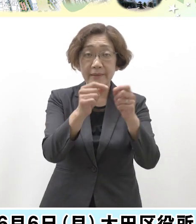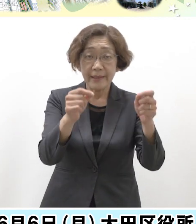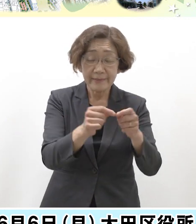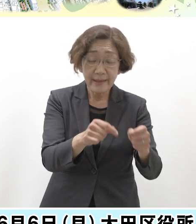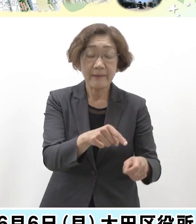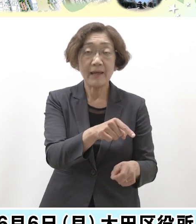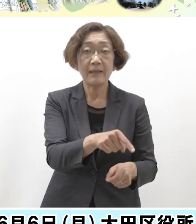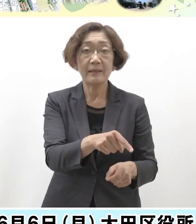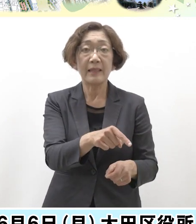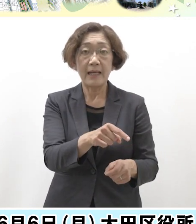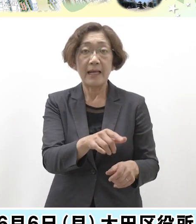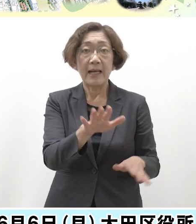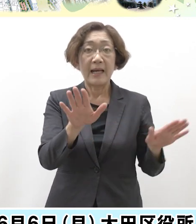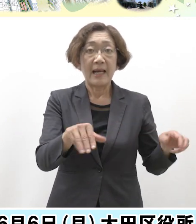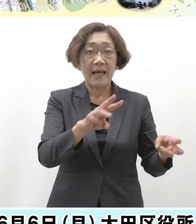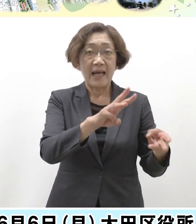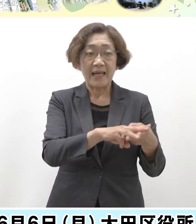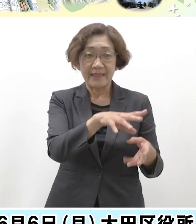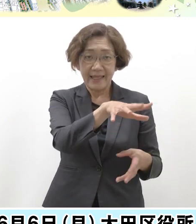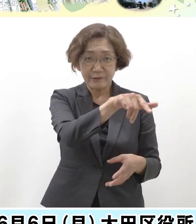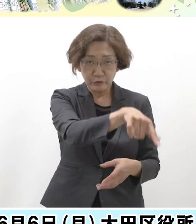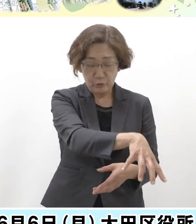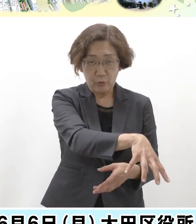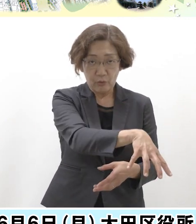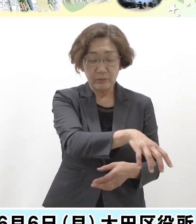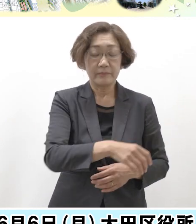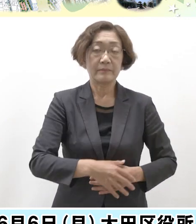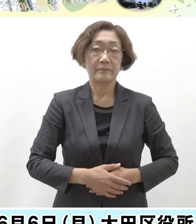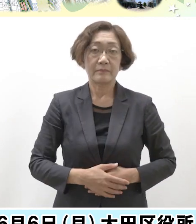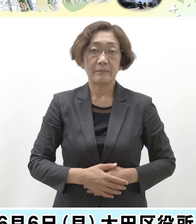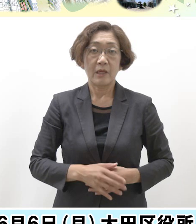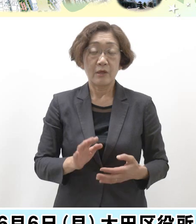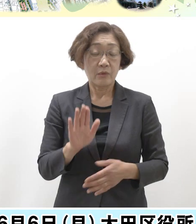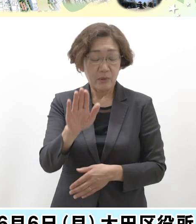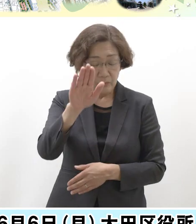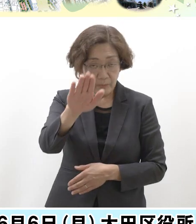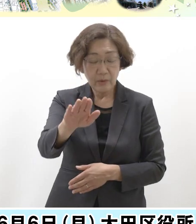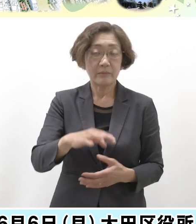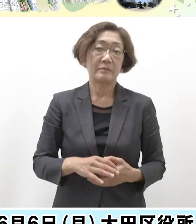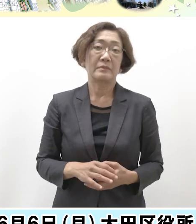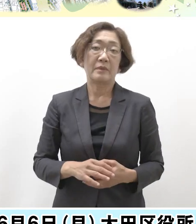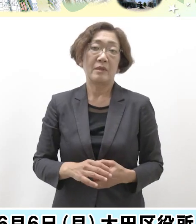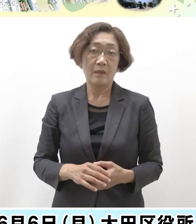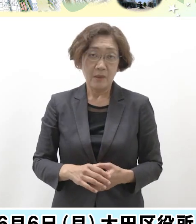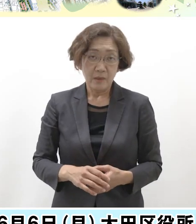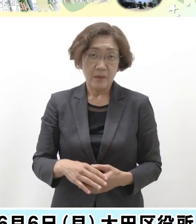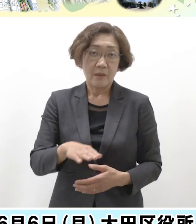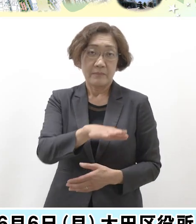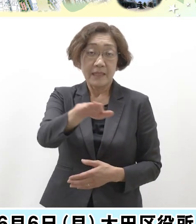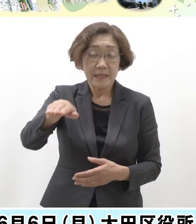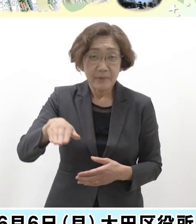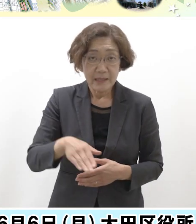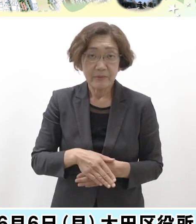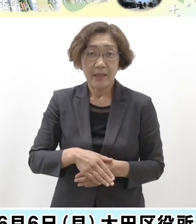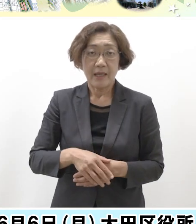も引き続き関係各機関の方々におかれましては、本事業に対し深いご理